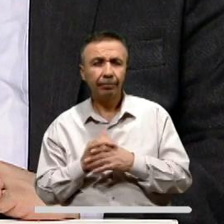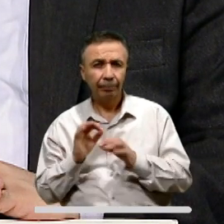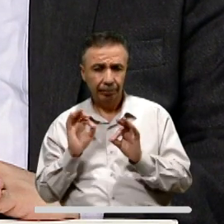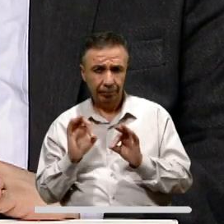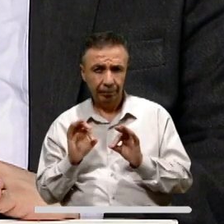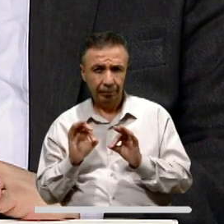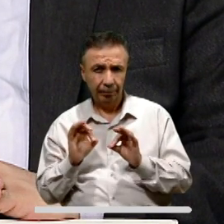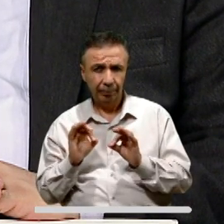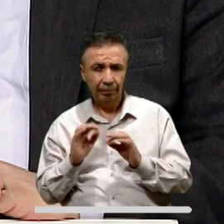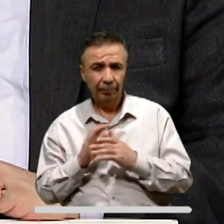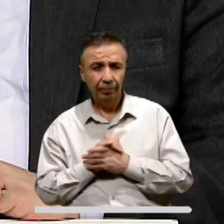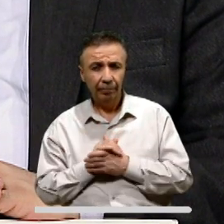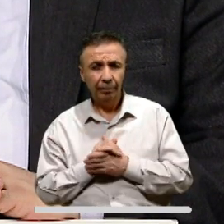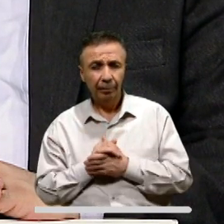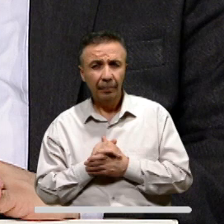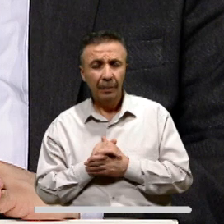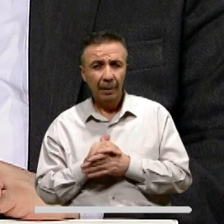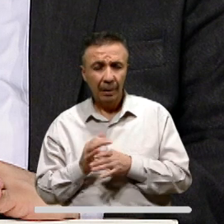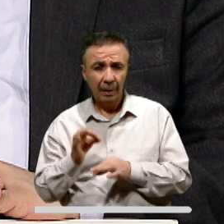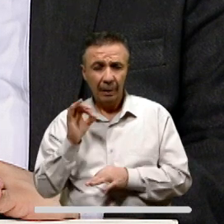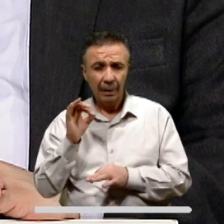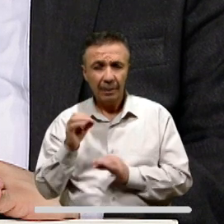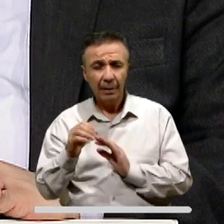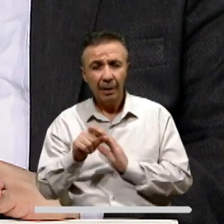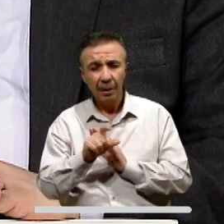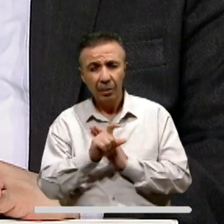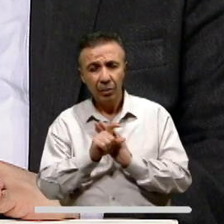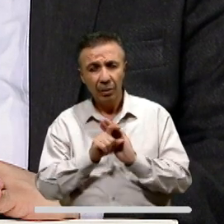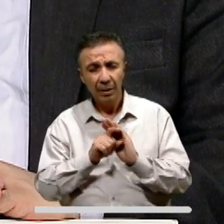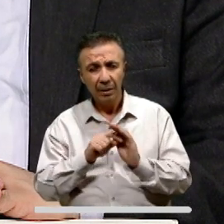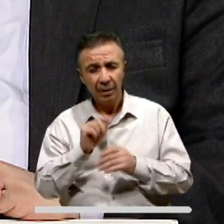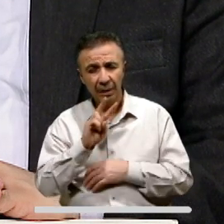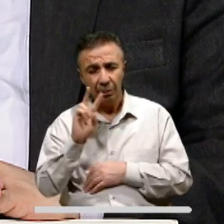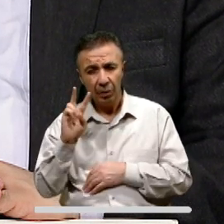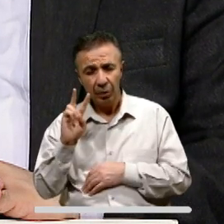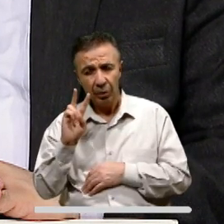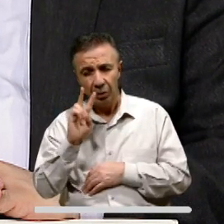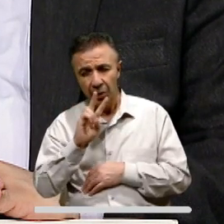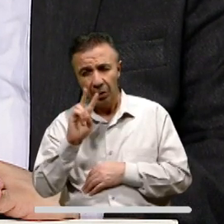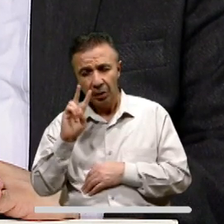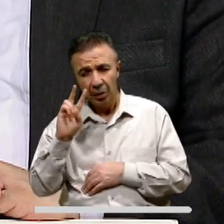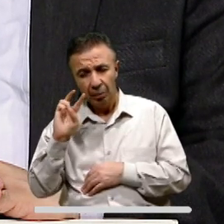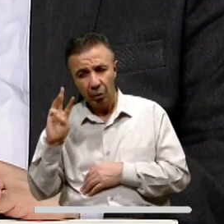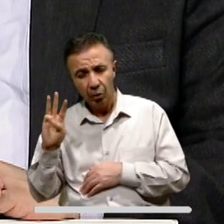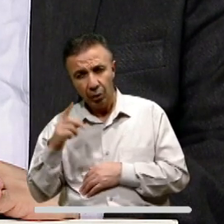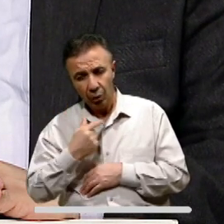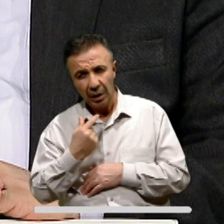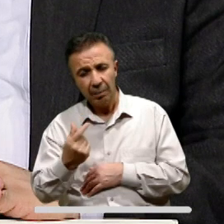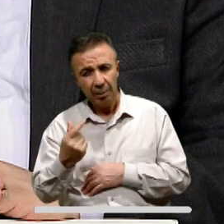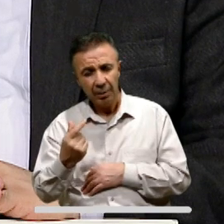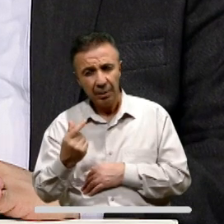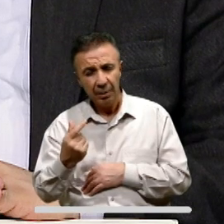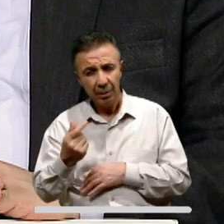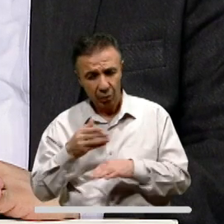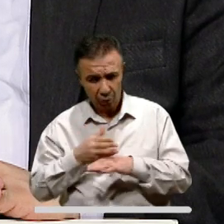deistleri Nisa suresi 23 ile uyarmamızda herhangi bir sakınca var mı? Sert mi kaçar? Hatta ben dedim bir broşür bile